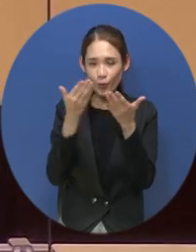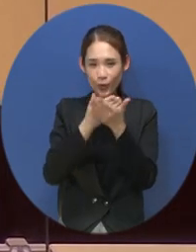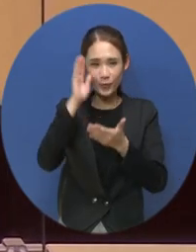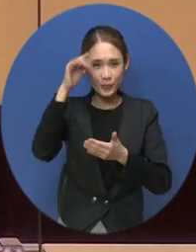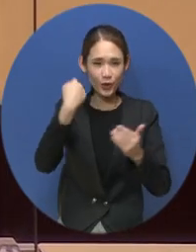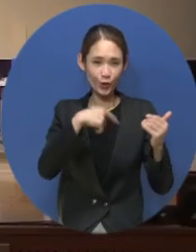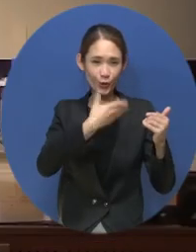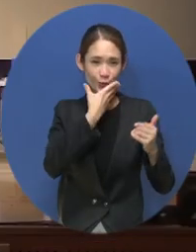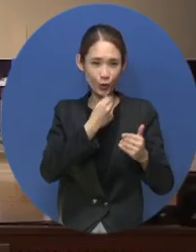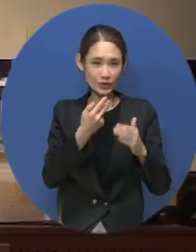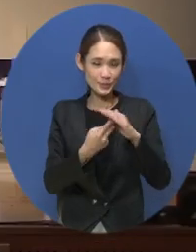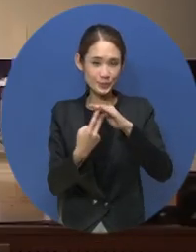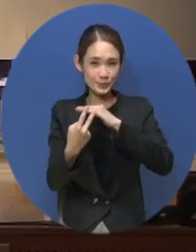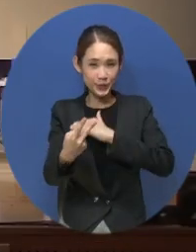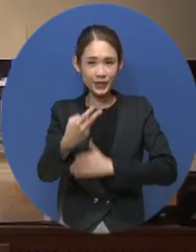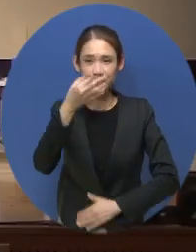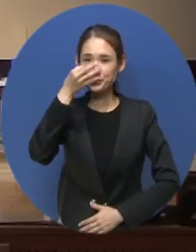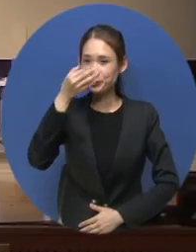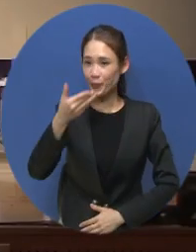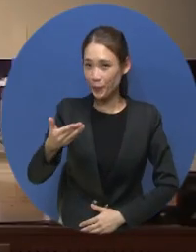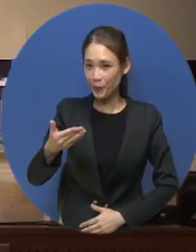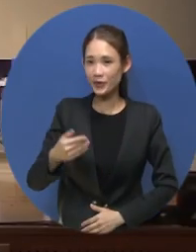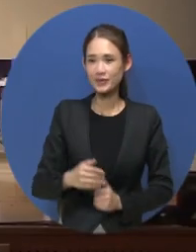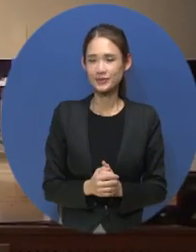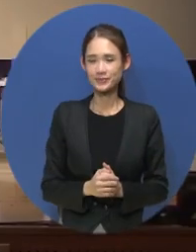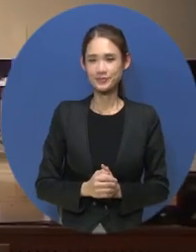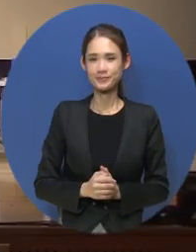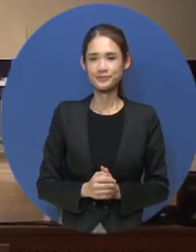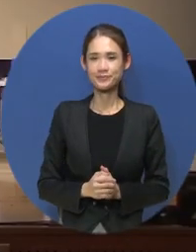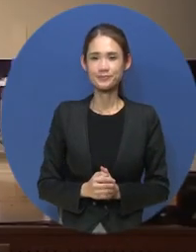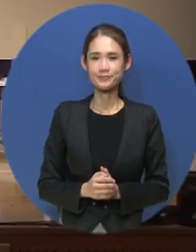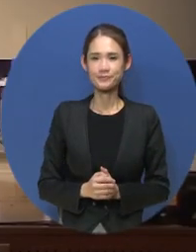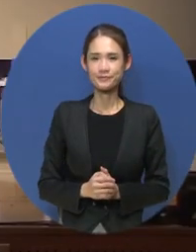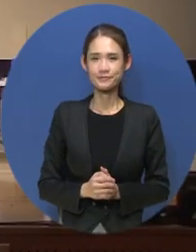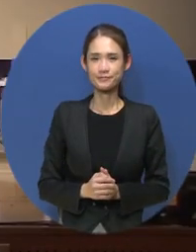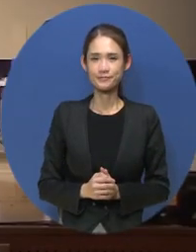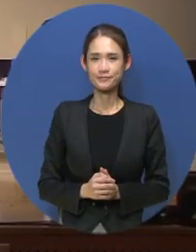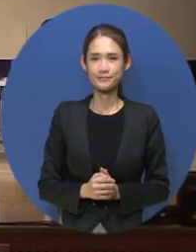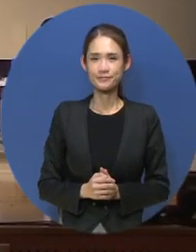복지 비전을 제시하기로 했습니다. 복지TV 뉴스 이영춘입니다.